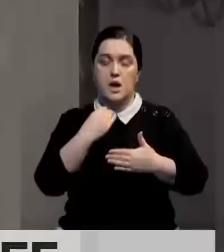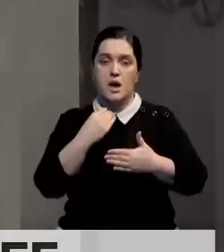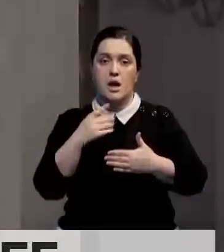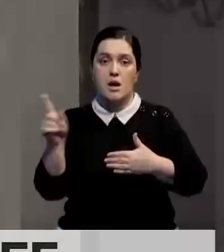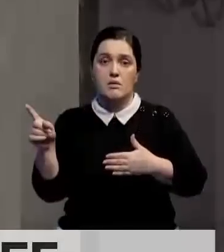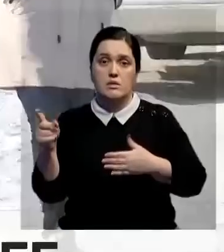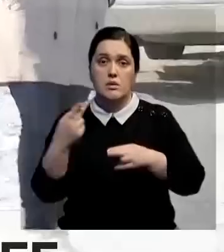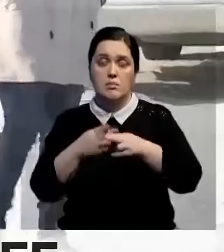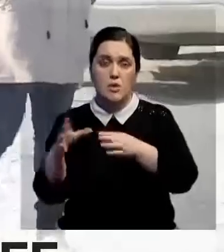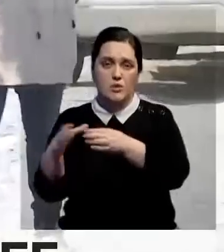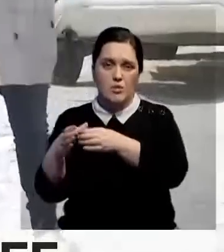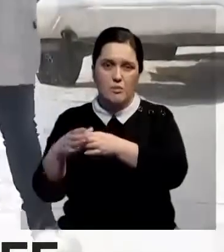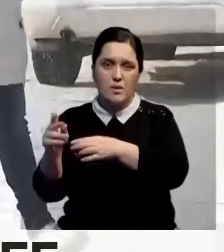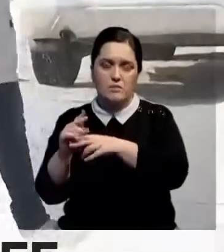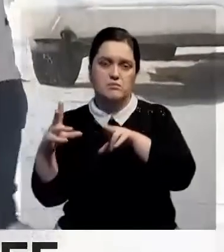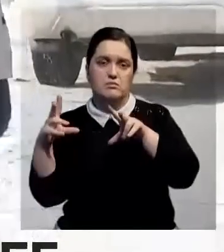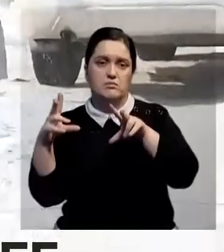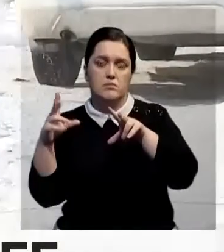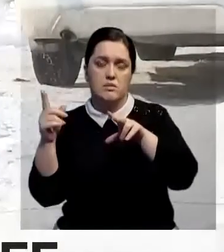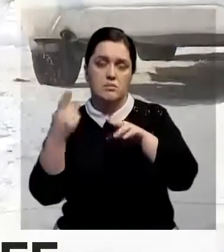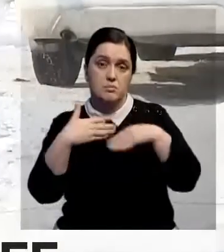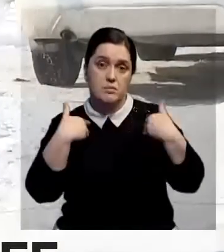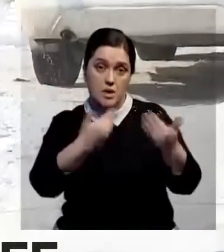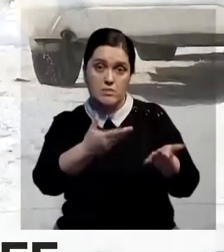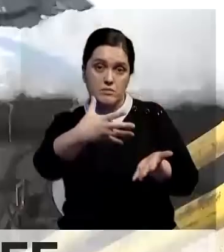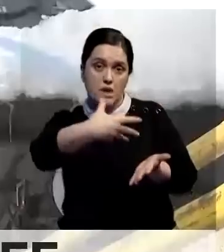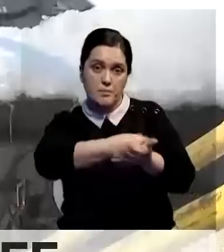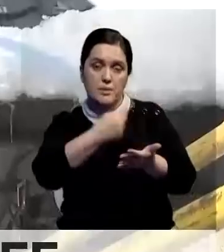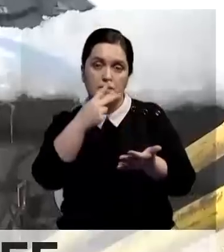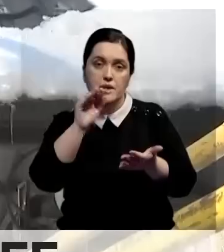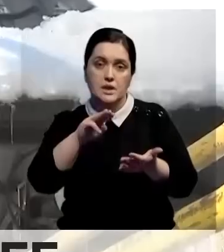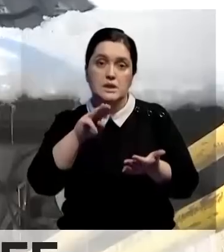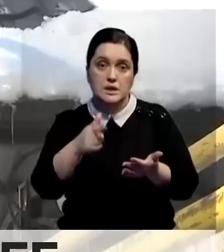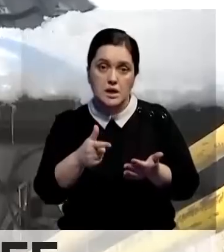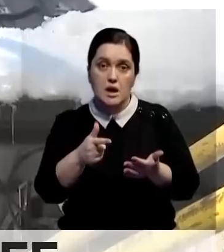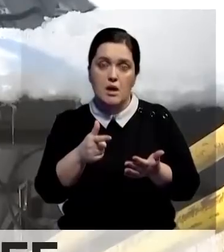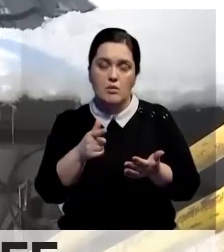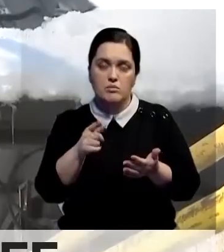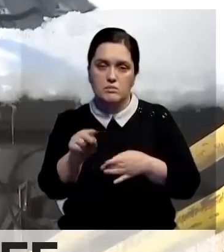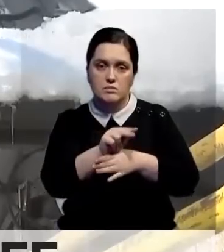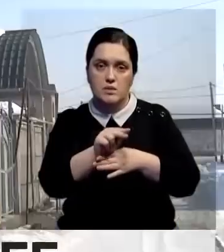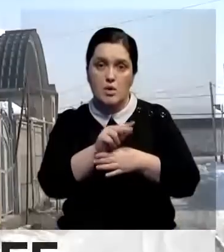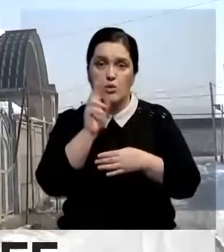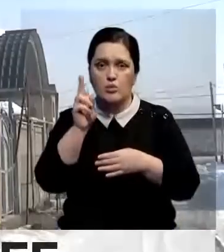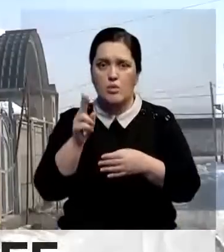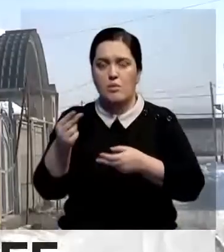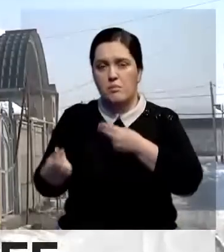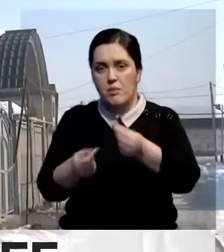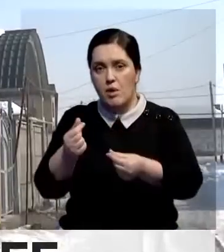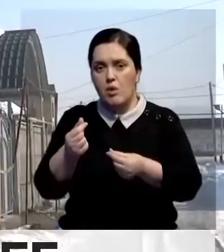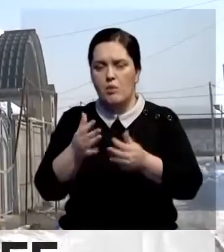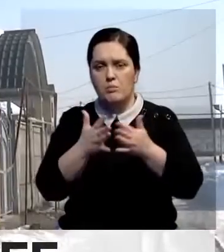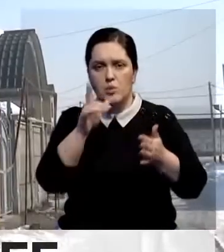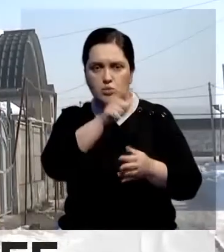Подрядчик предложил устранить проблему за отдельную плату по 20 тысяч тенге с каждого дома. Кто-то оплатил, но большинство людей обратились в